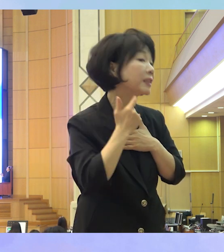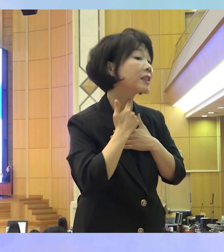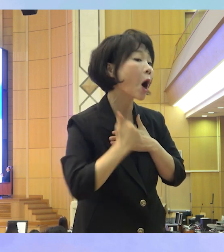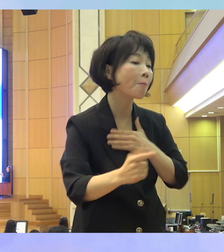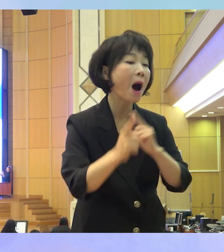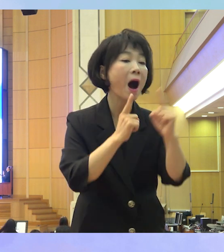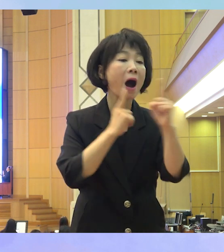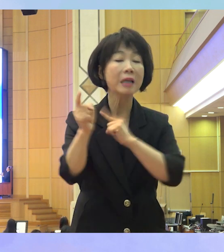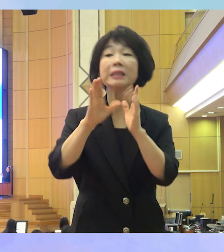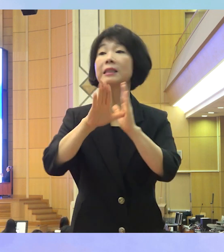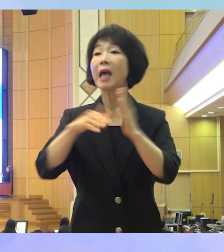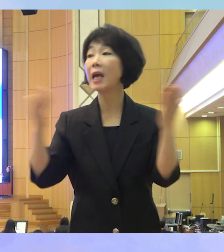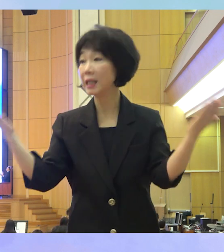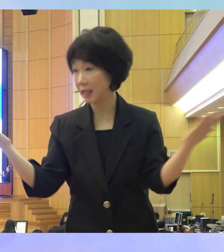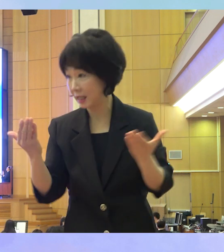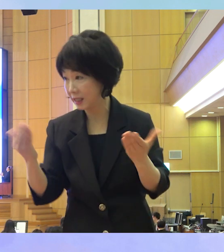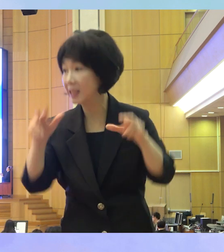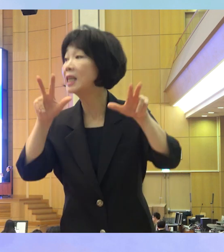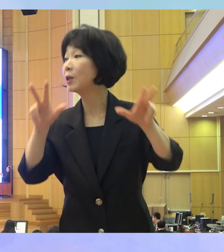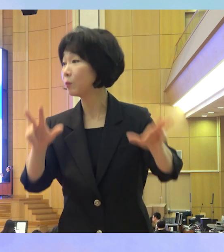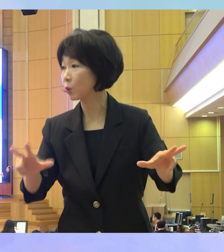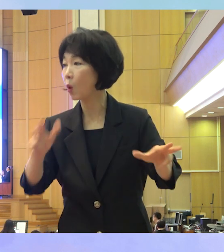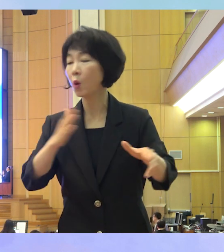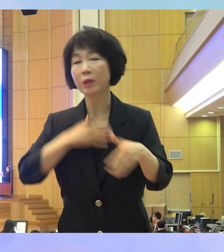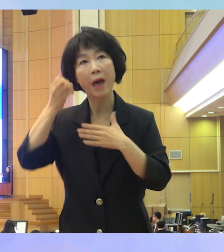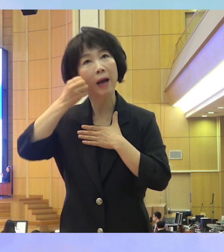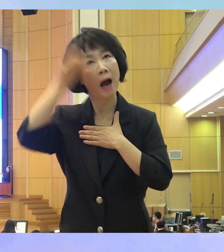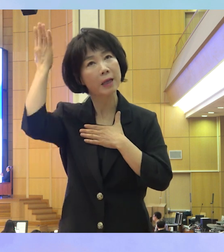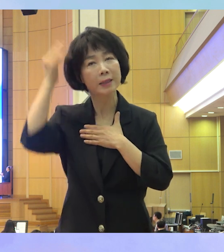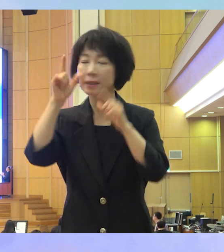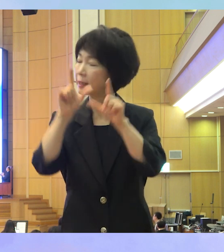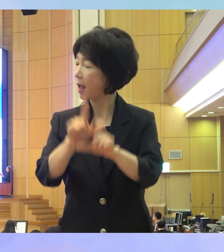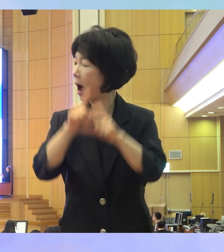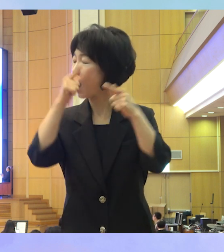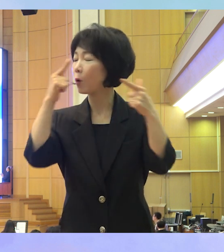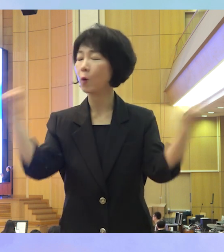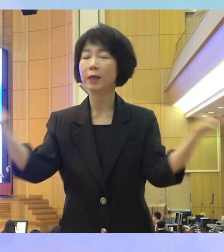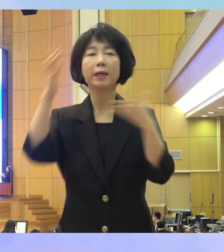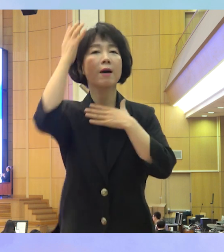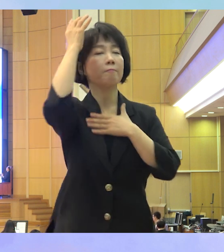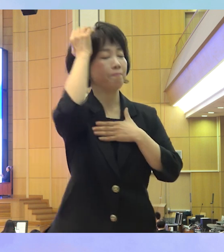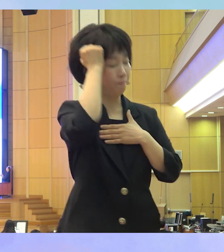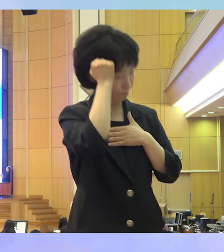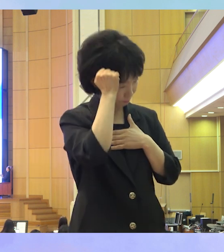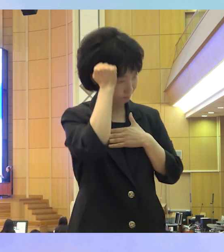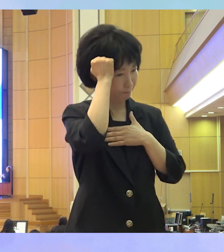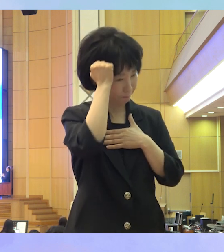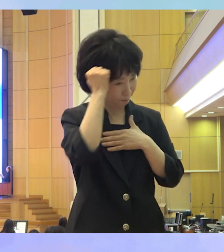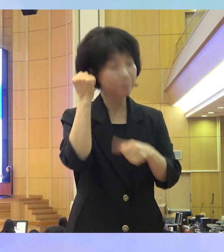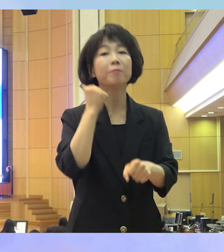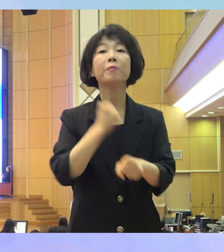재미있게 듣던 말 그때 일을 지금도 내가 잊지 않고 옛날